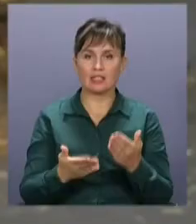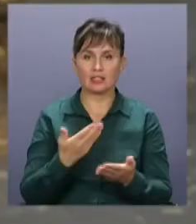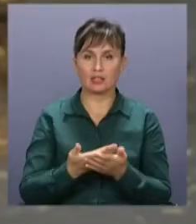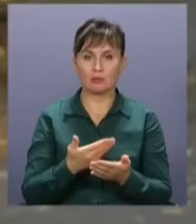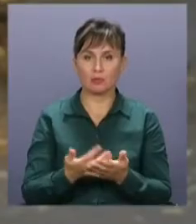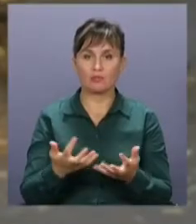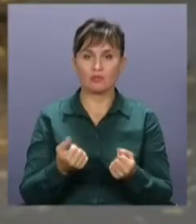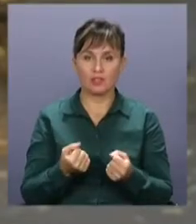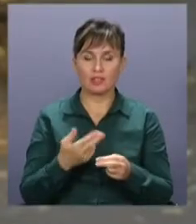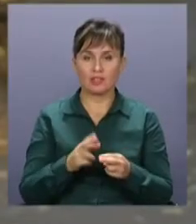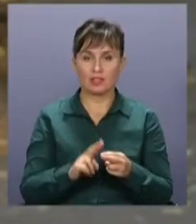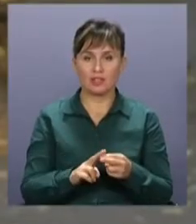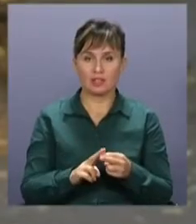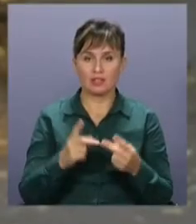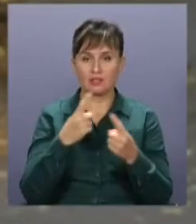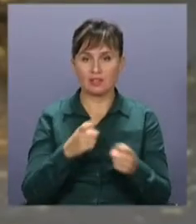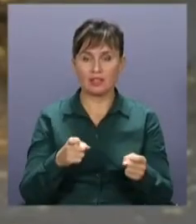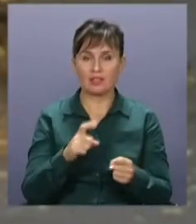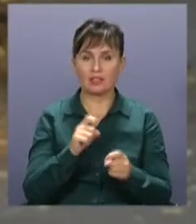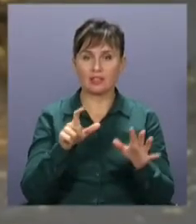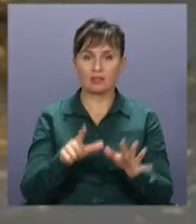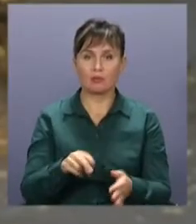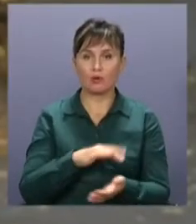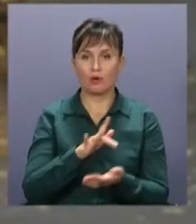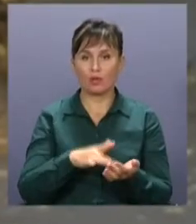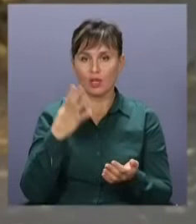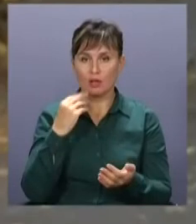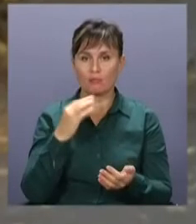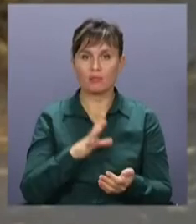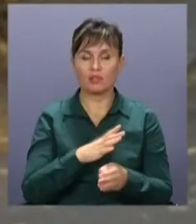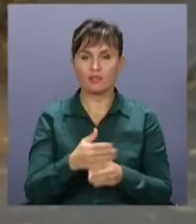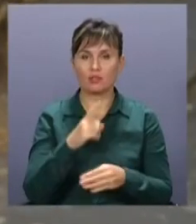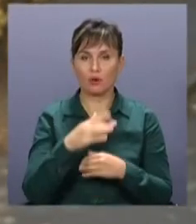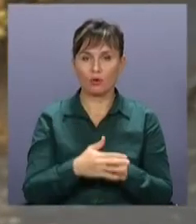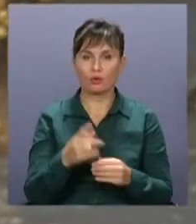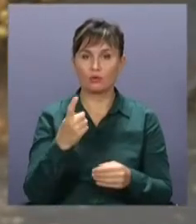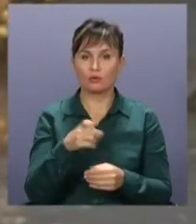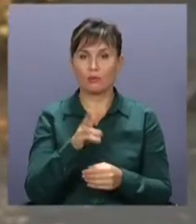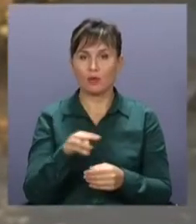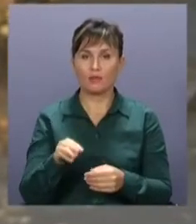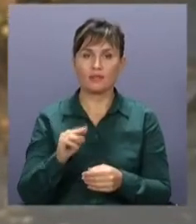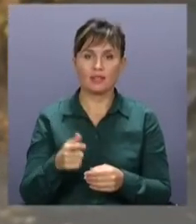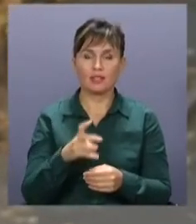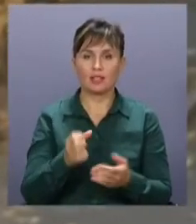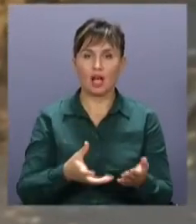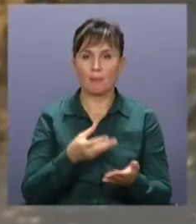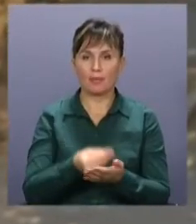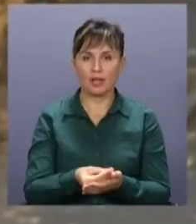допустим, взять данные за 7 месяцев, только по городу Алматы было выделено около 100 миллионов тенге на